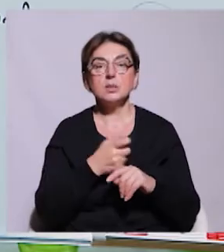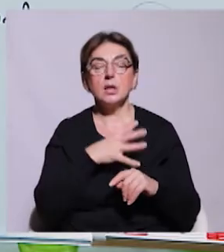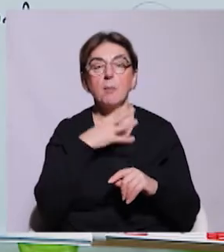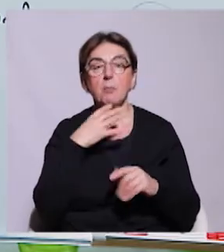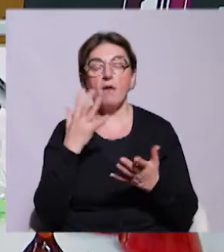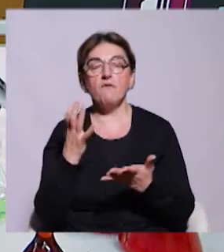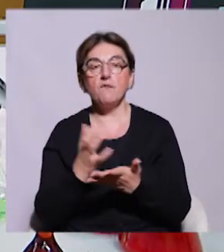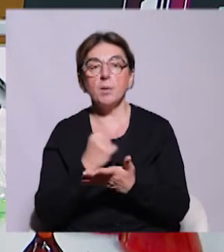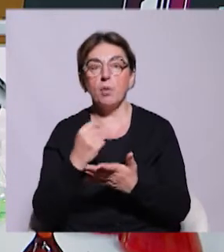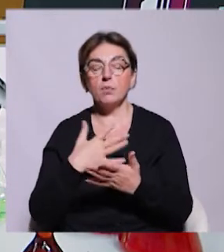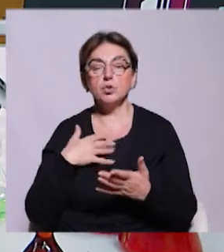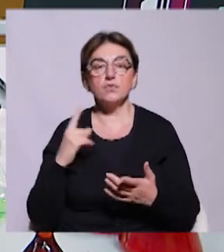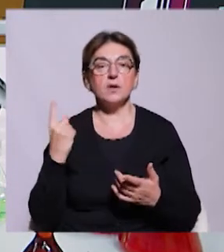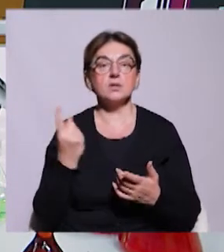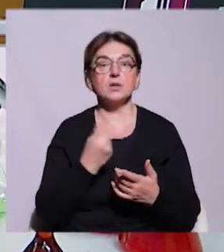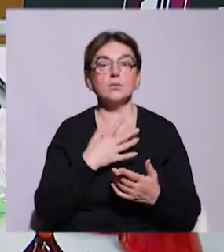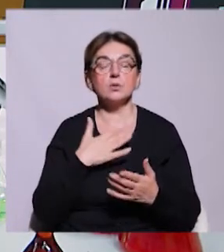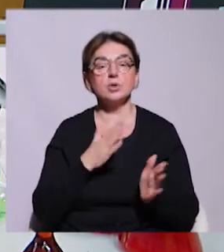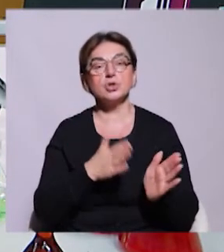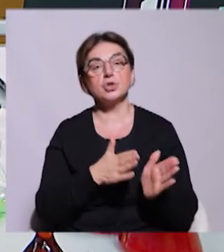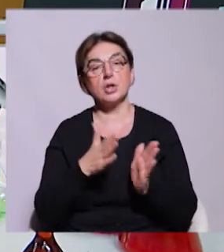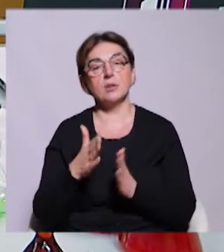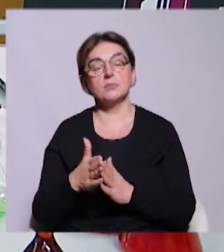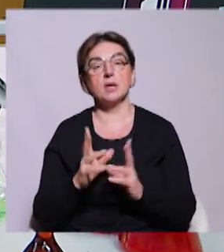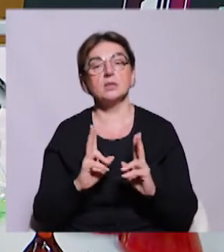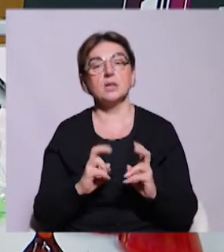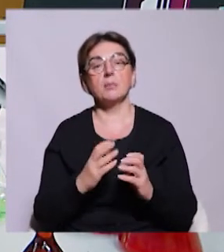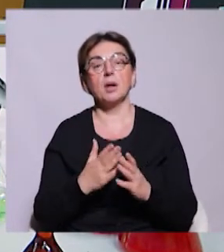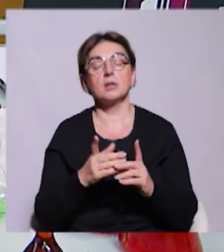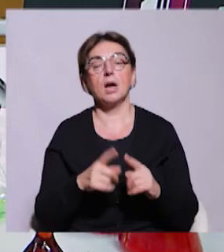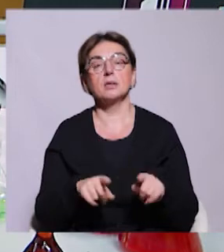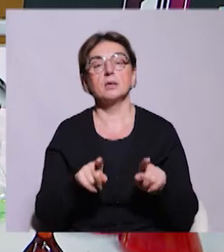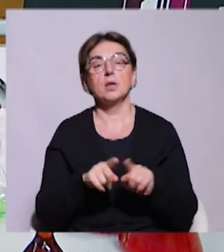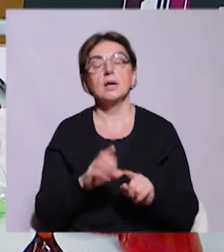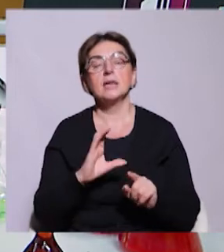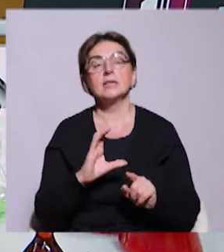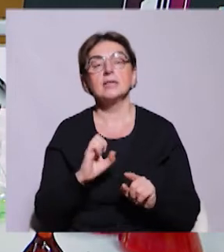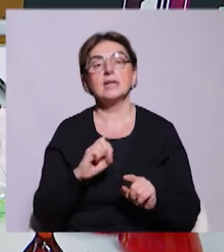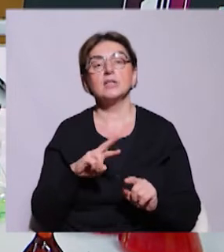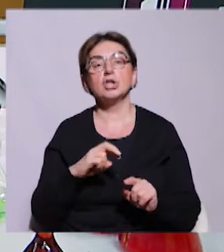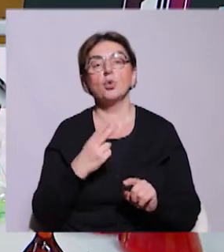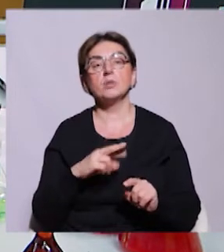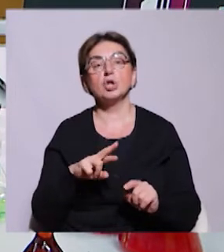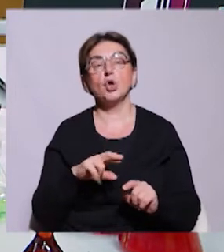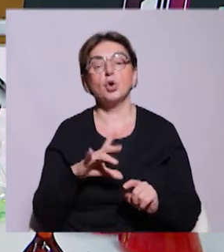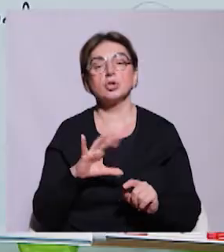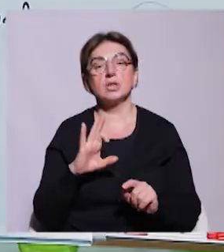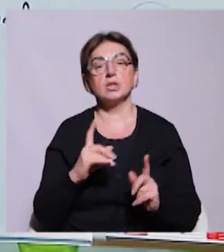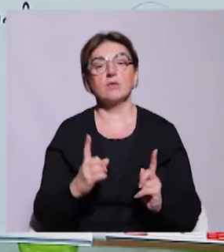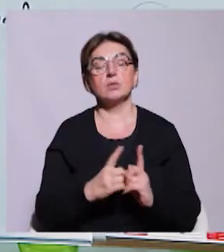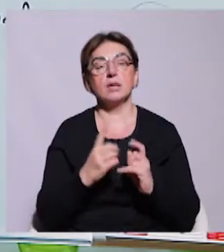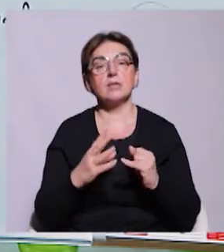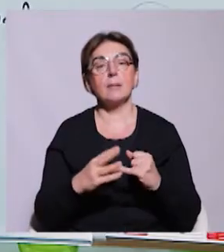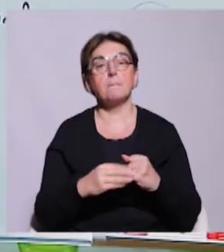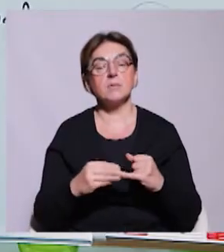ბევრ სხვადასხვა სახით ვიპოვოთ ჩვენს ირგვლივ. გადავიდეთ შემდეგ საკითხზე, სადაც ასევე სილიციუმის დიოქსიდი